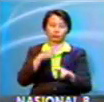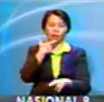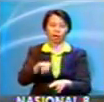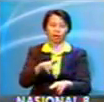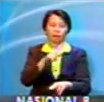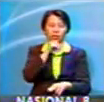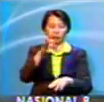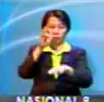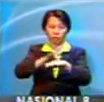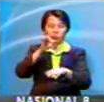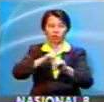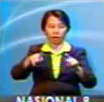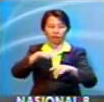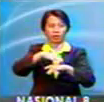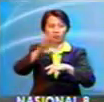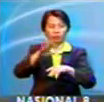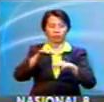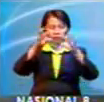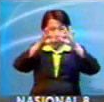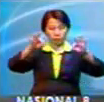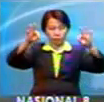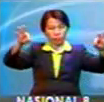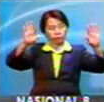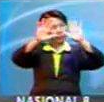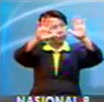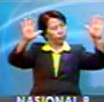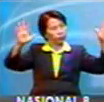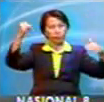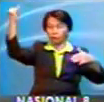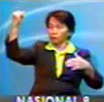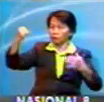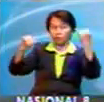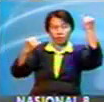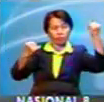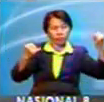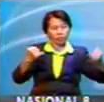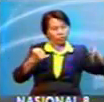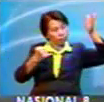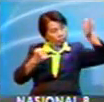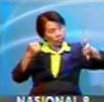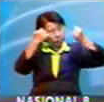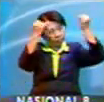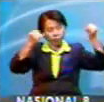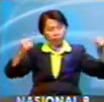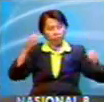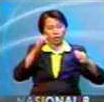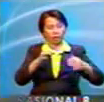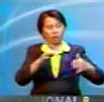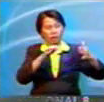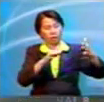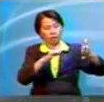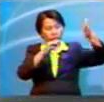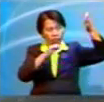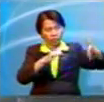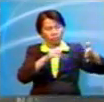kita tak usik. Tapi lebih kepada hiasan dinding sajalah, panel ukiran, border ukiran. Lepas tu kalau padding dia